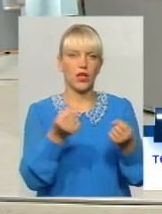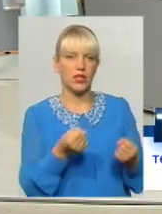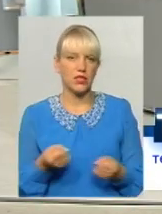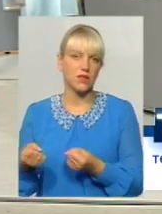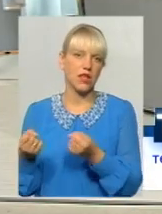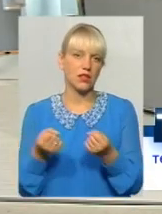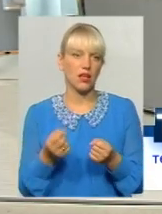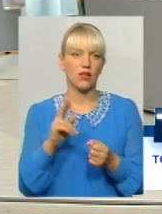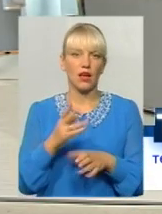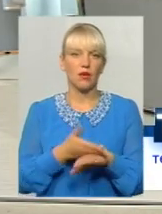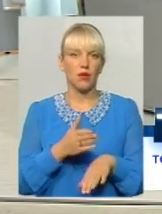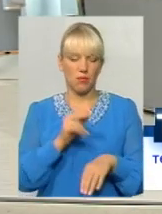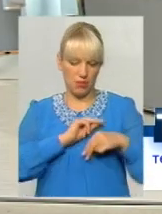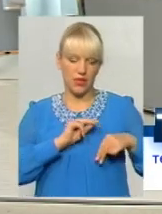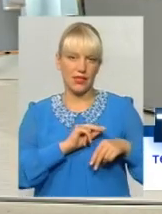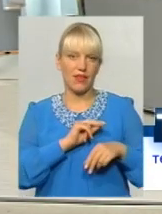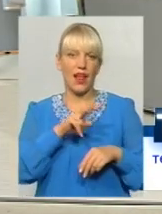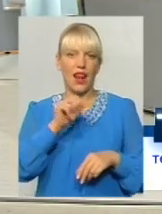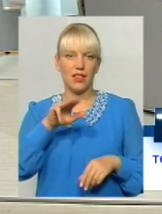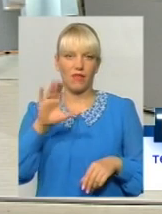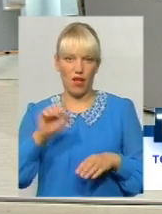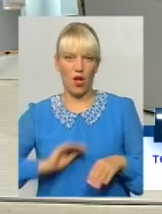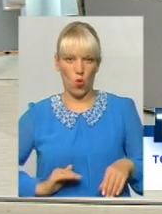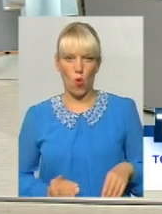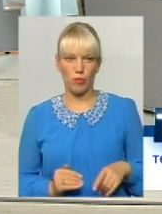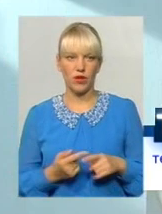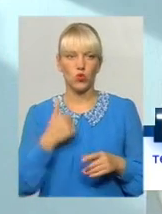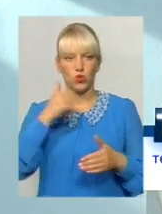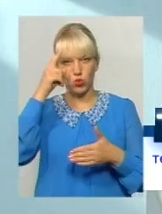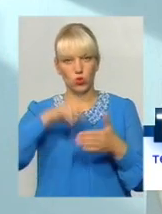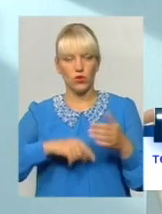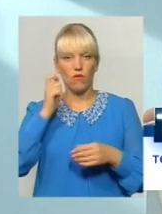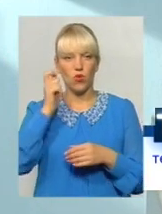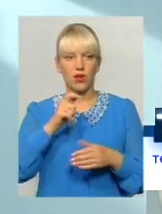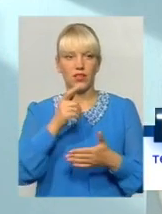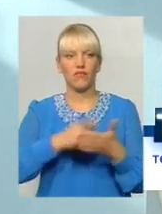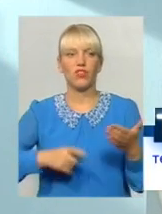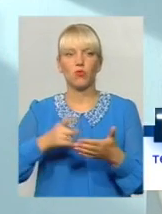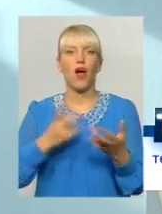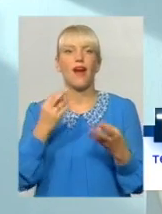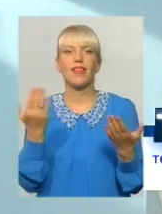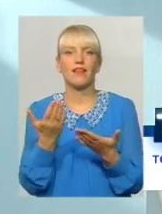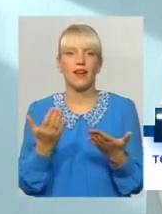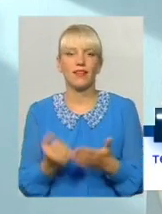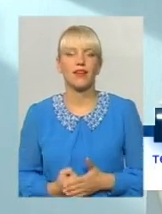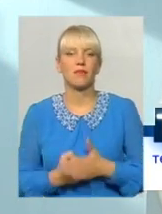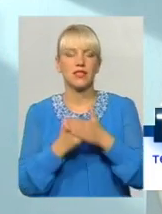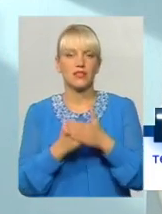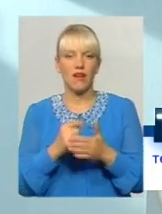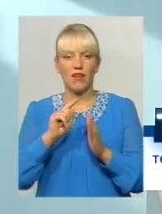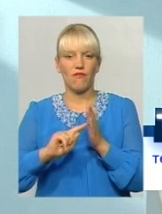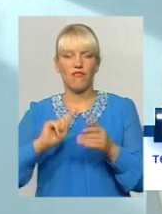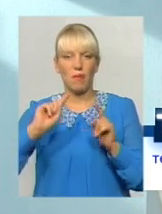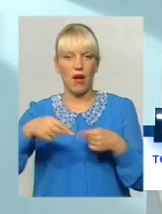працівники польської компанії чи литовської? бачите, в нас доручення в Україні відмінено, але на яких підставах в нас вимагають його працівники поліції, теж не